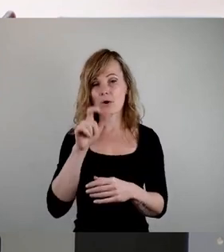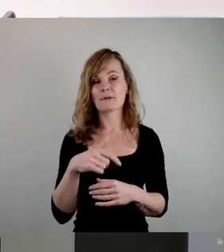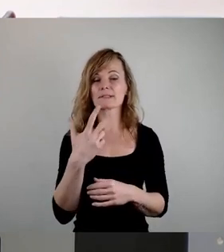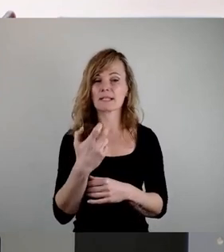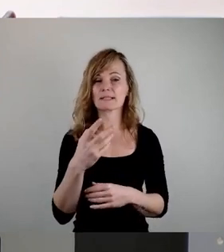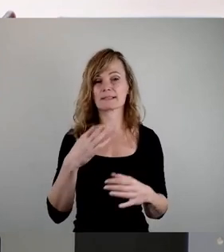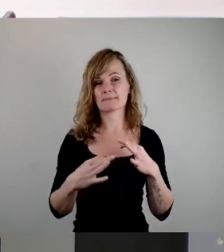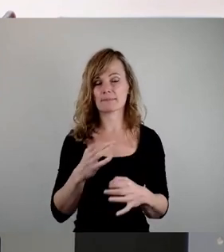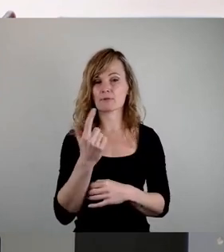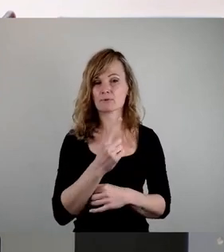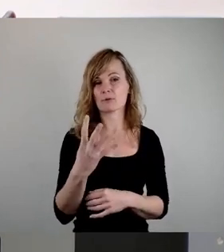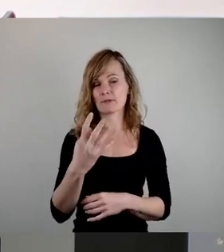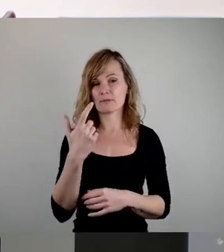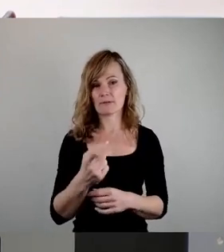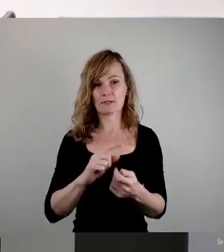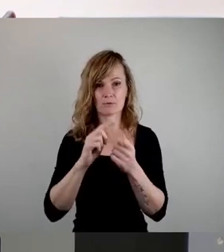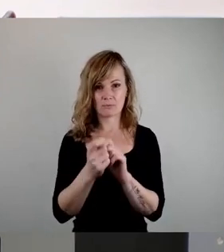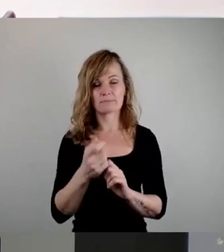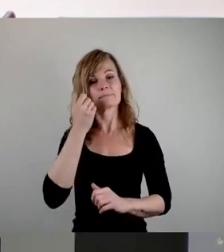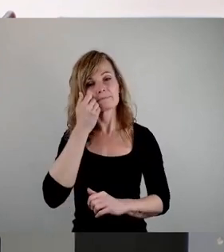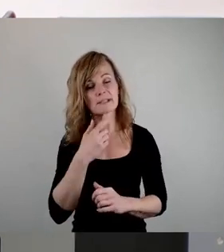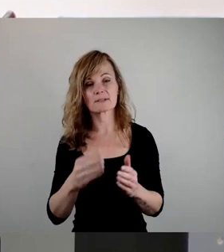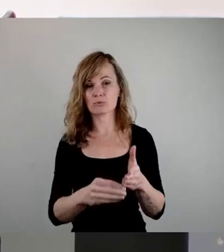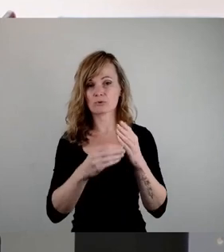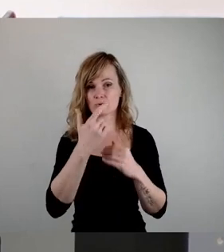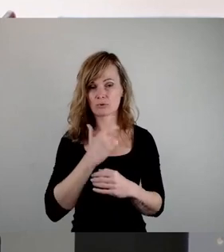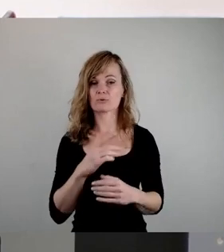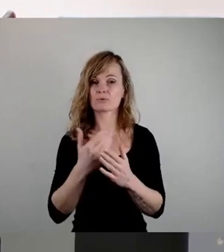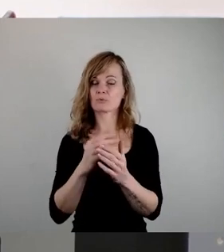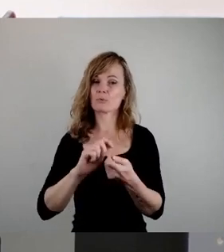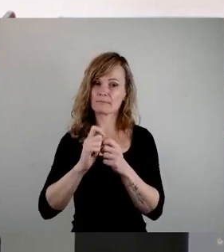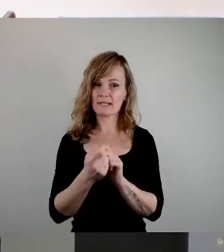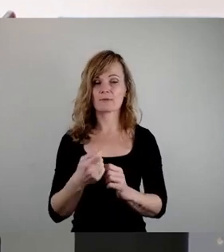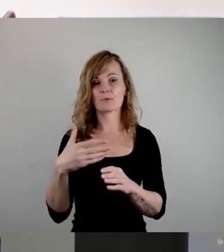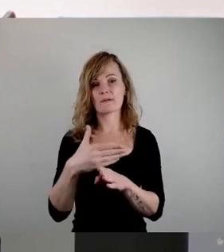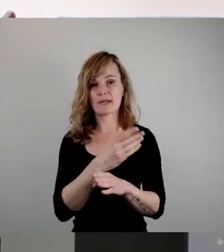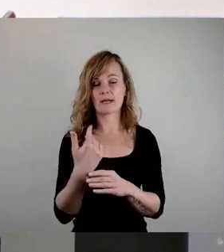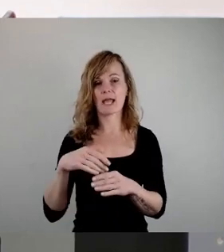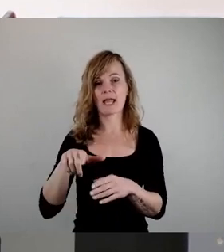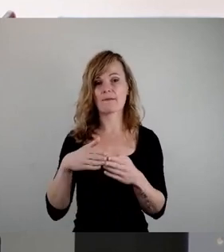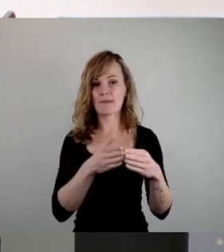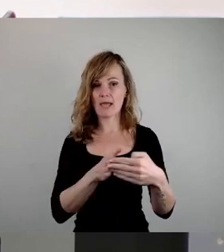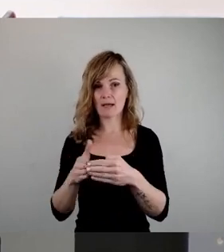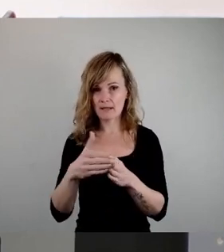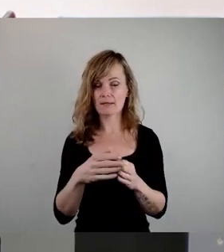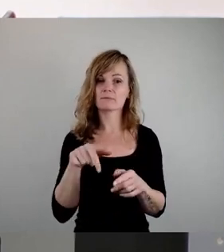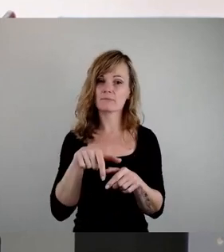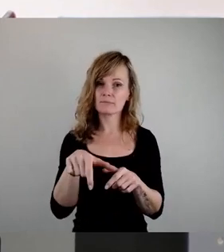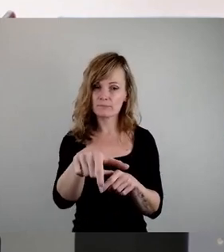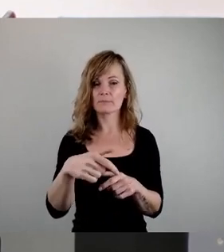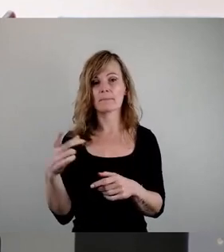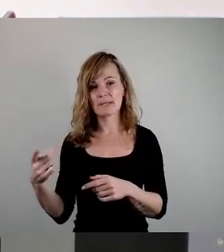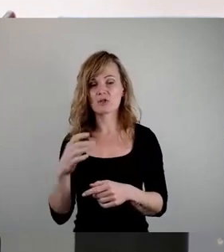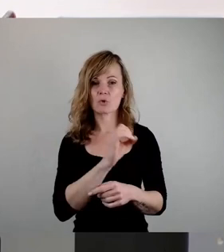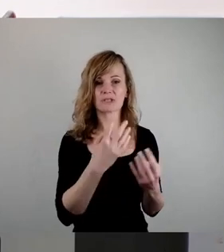30.09.2024 geändert werden. Bitte unterstützen Sie uns bei der Realisierung einer Querung der Elbe per Fährverbindung Pieschen-Ostergehege. Vielen Dank.